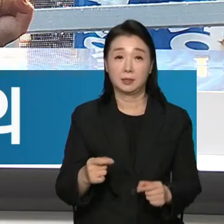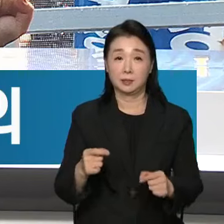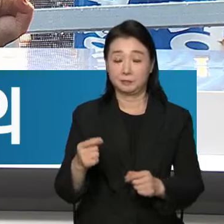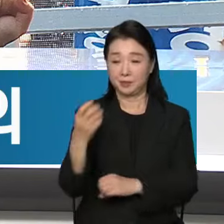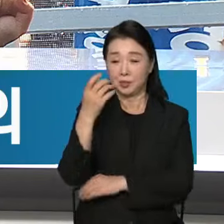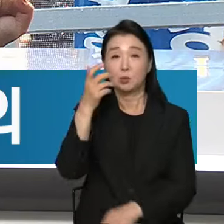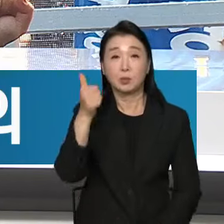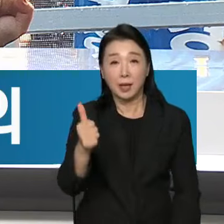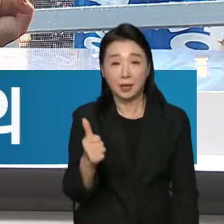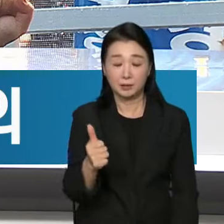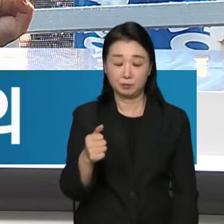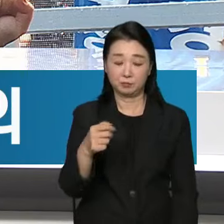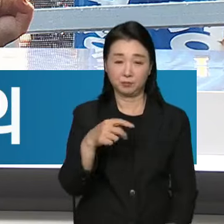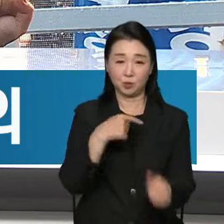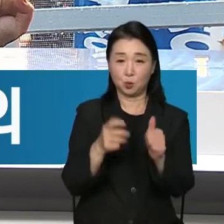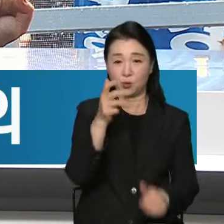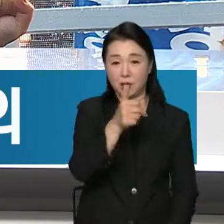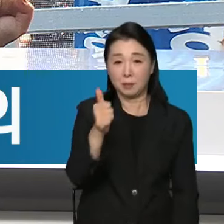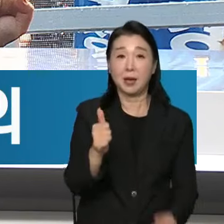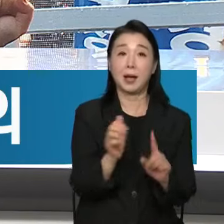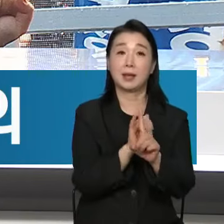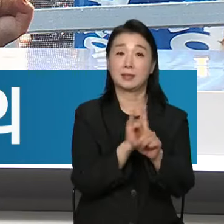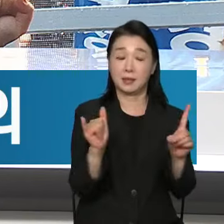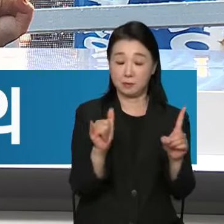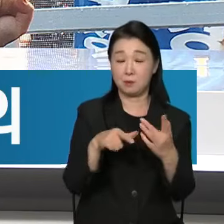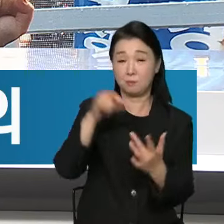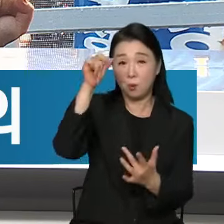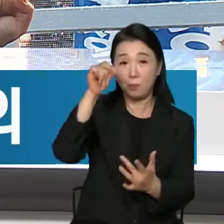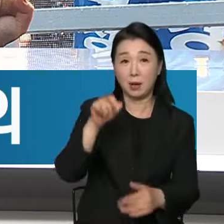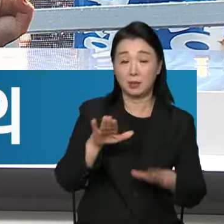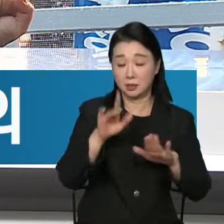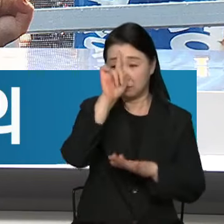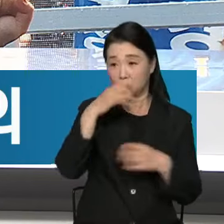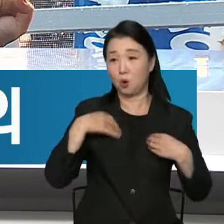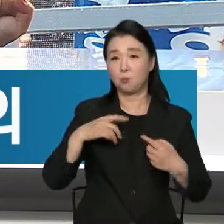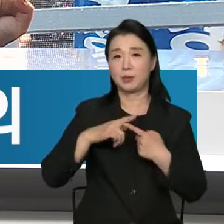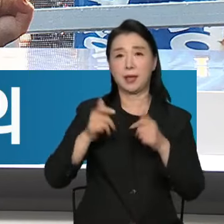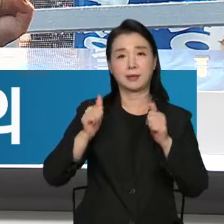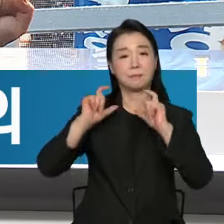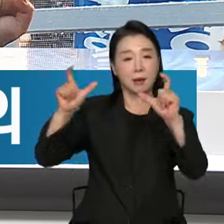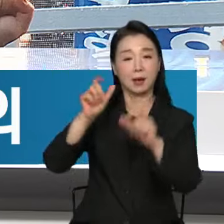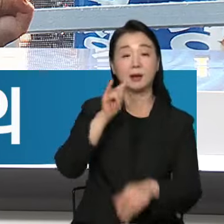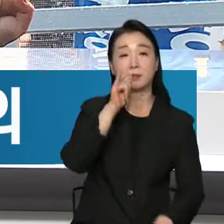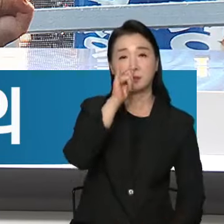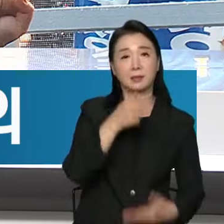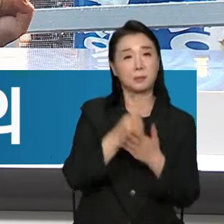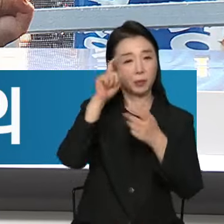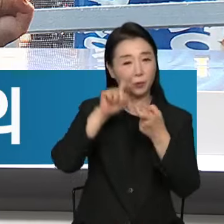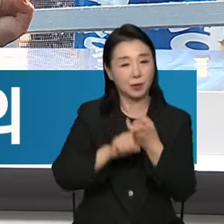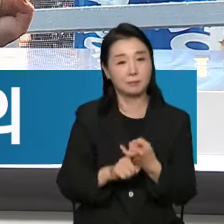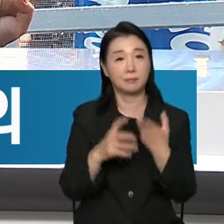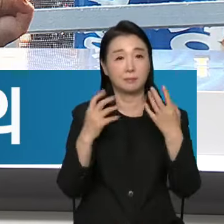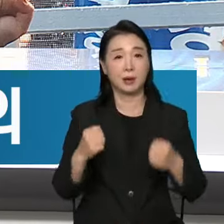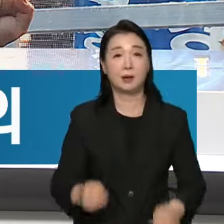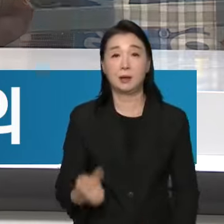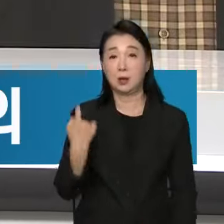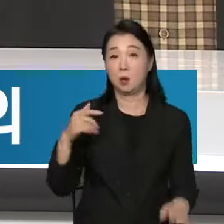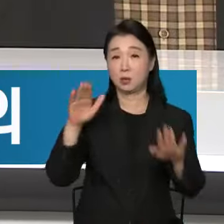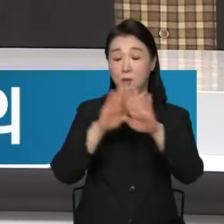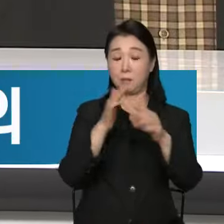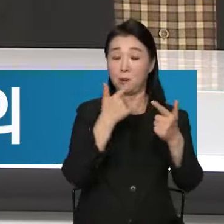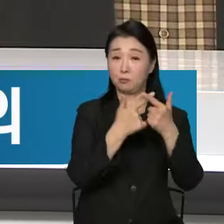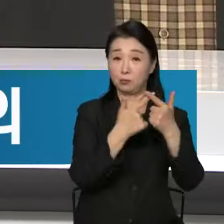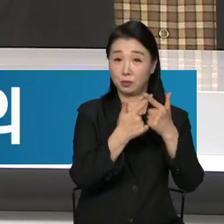4명과 교육감 1명을 뽑는 미니선거지만 현 정부에 대한 심판 성격이 있어서 관심이 큰데요. 어젯밤엔